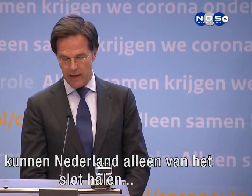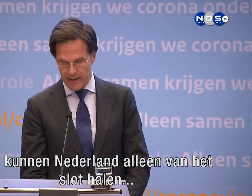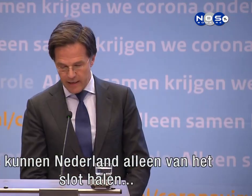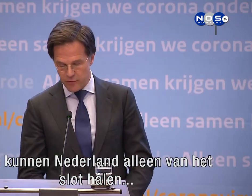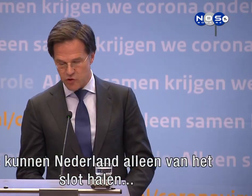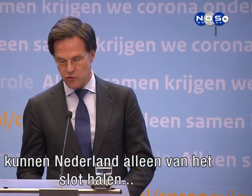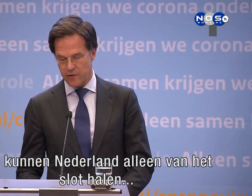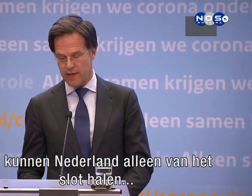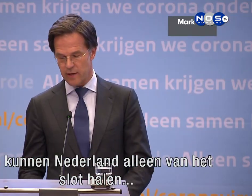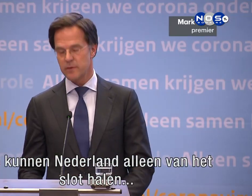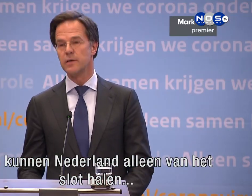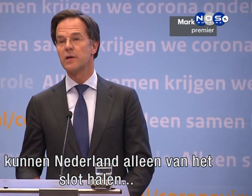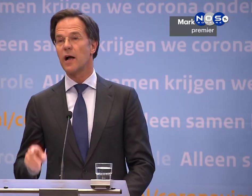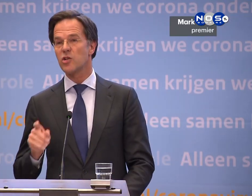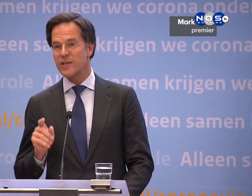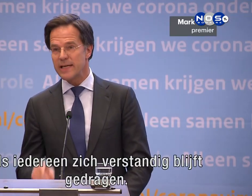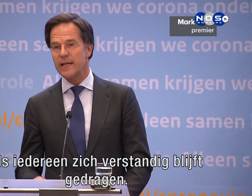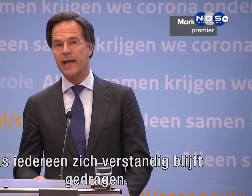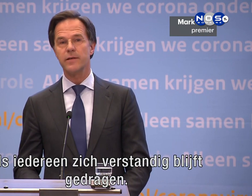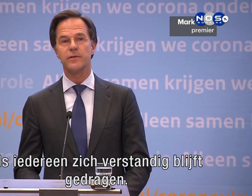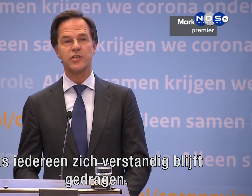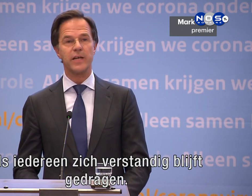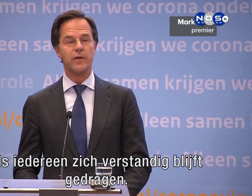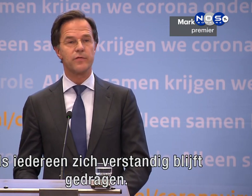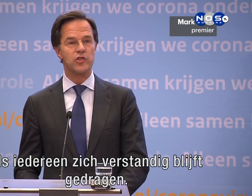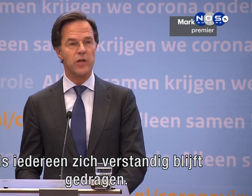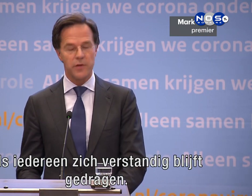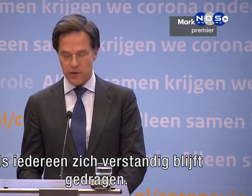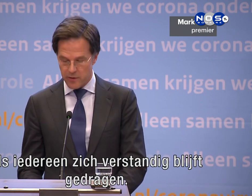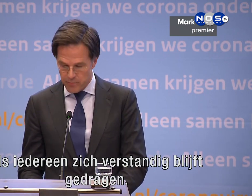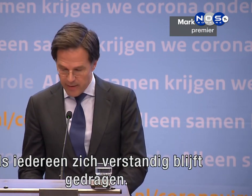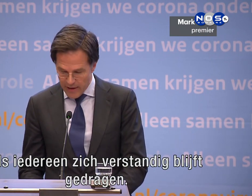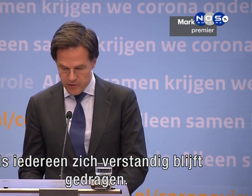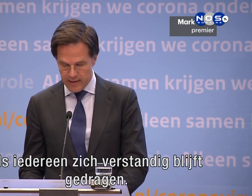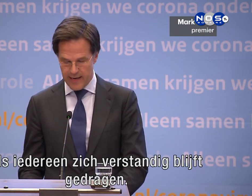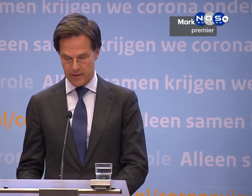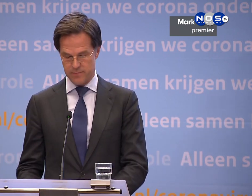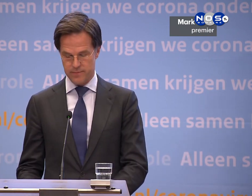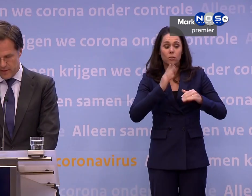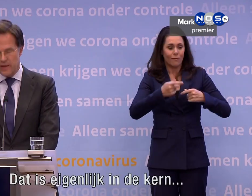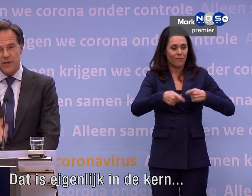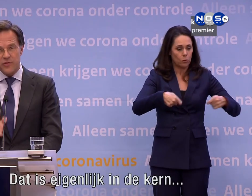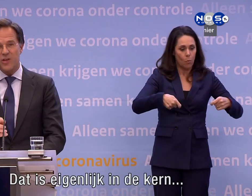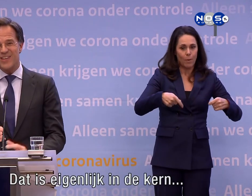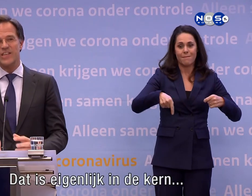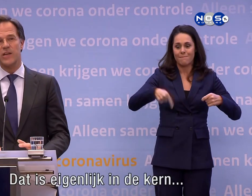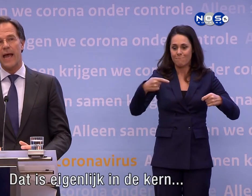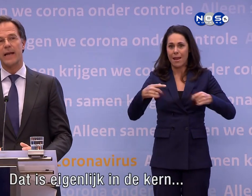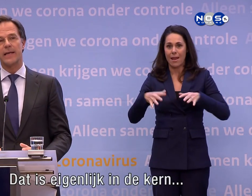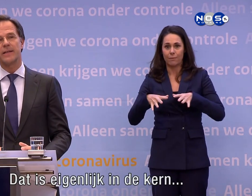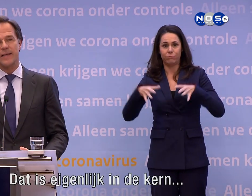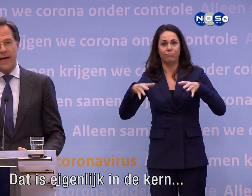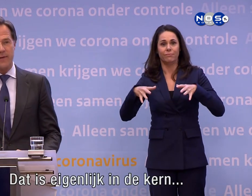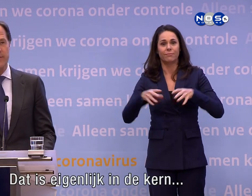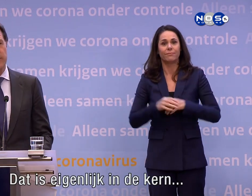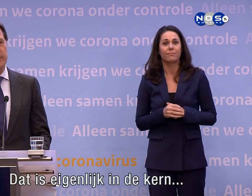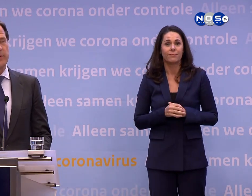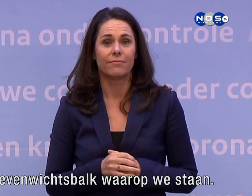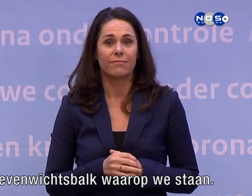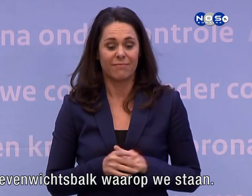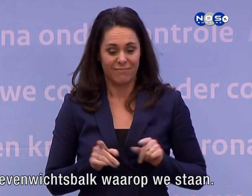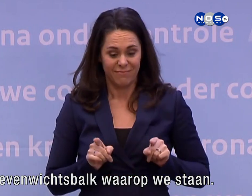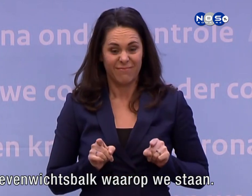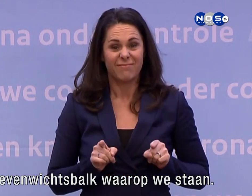alleen van het slot halen als iedereen zich verstandig blijft gedragen. Dat is eigenlijk in de kern